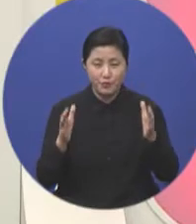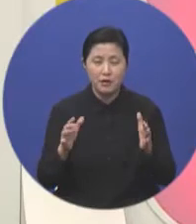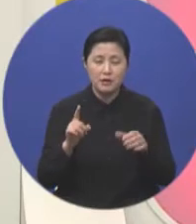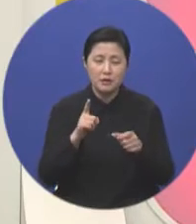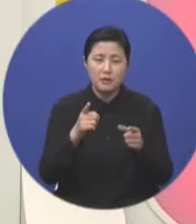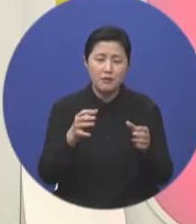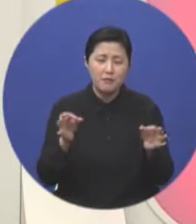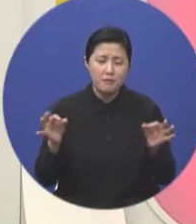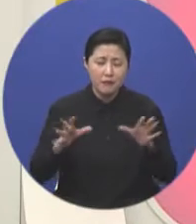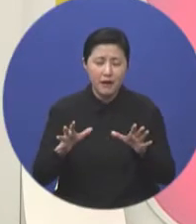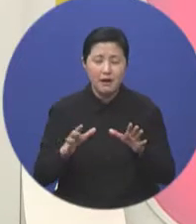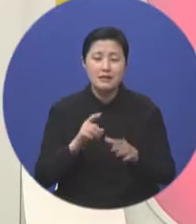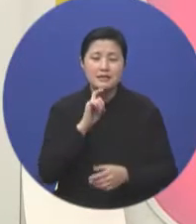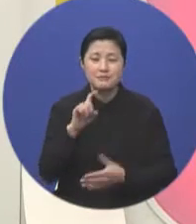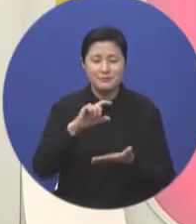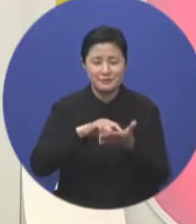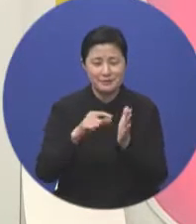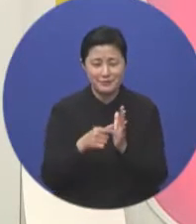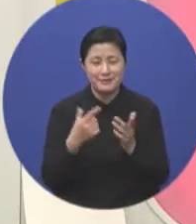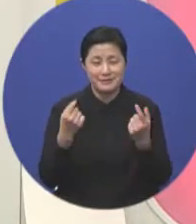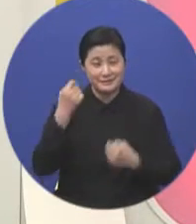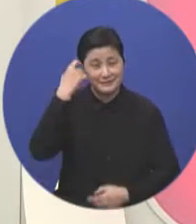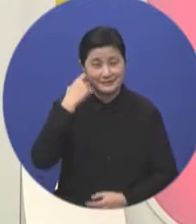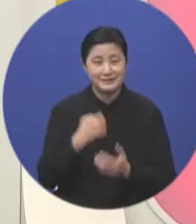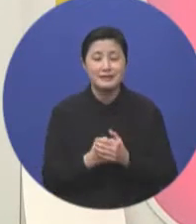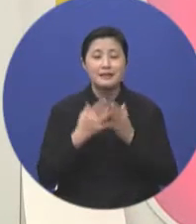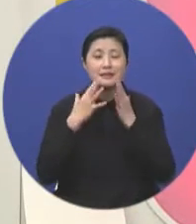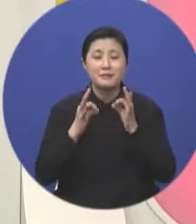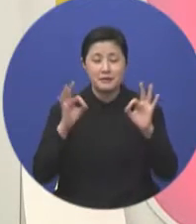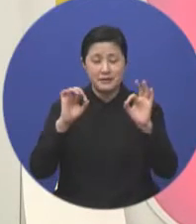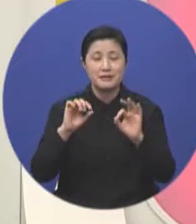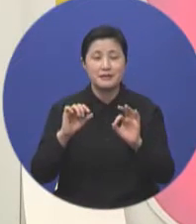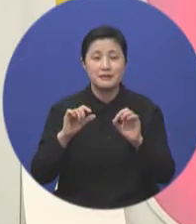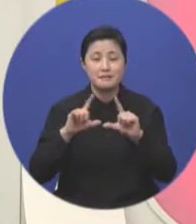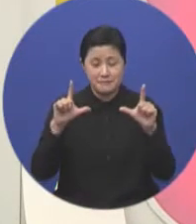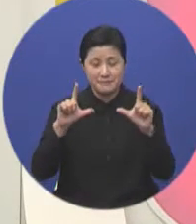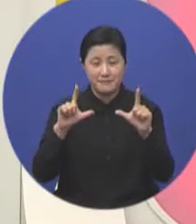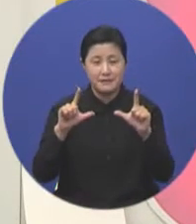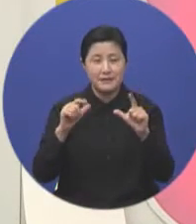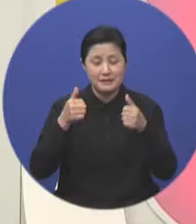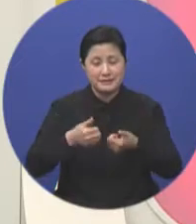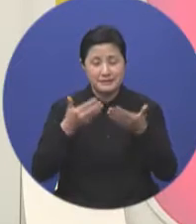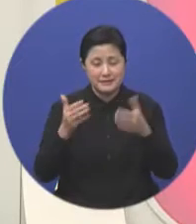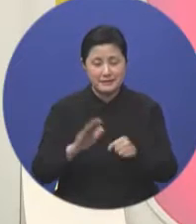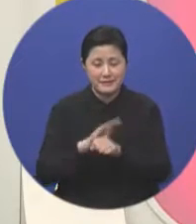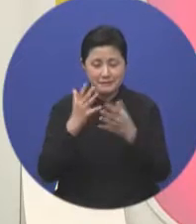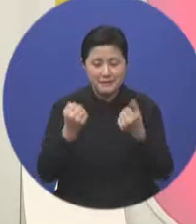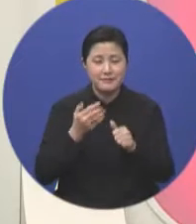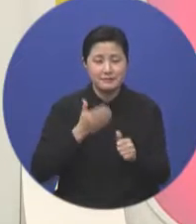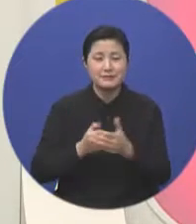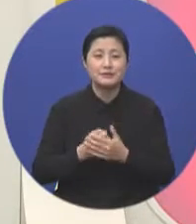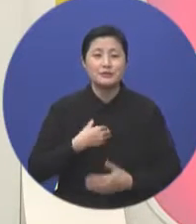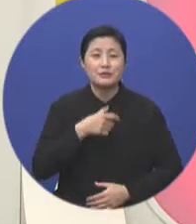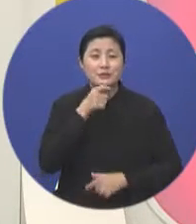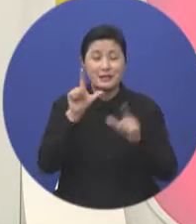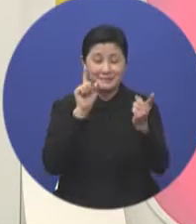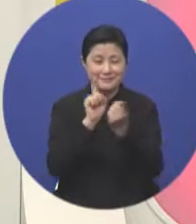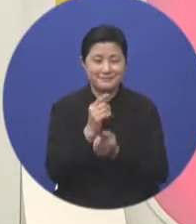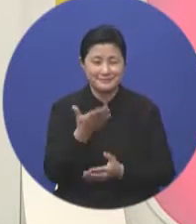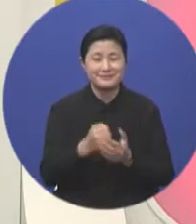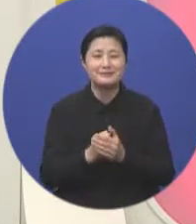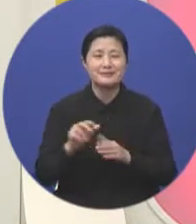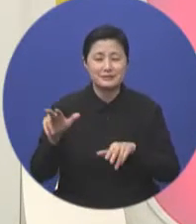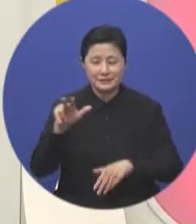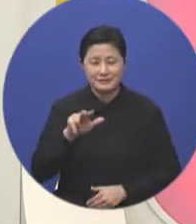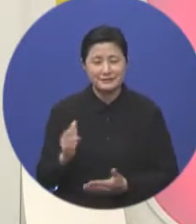10분 같아요. 아, 금방 갔구나. 여튼 금요일마다 인사드릴 손빈 씨 여러분 네. 많이 많이 사랑해 주시고요. 저는 네. 수요일 날 뵐게요. 네.